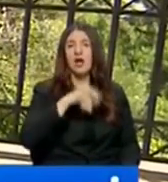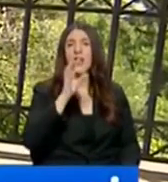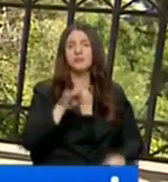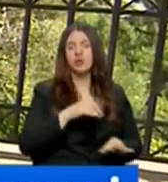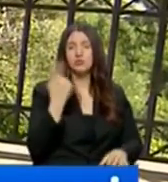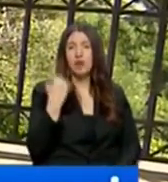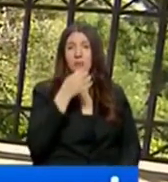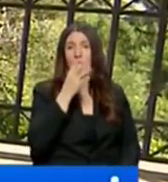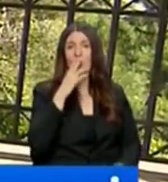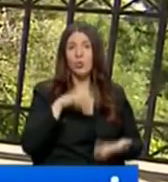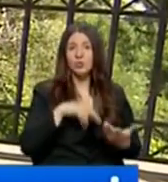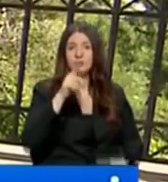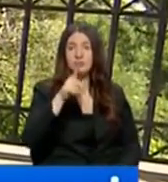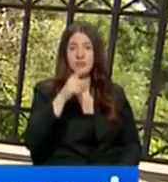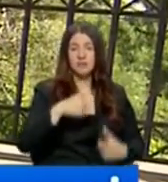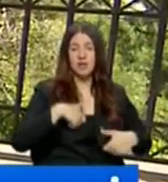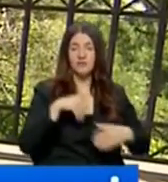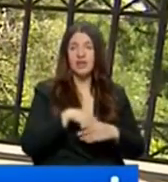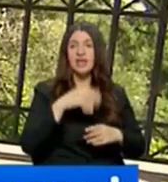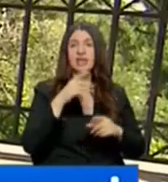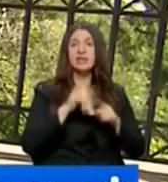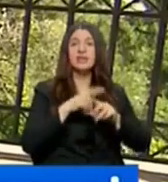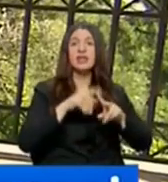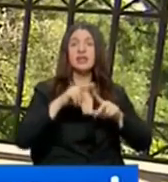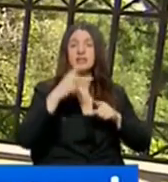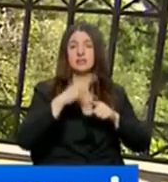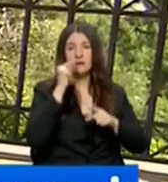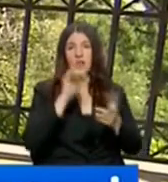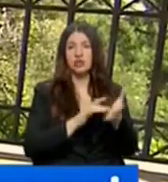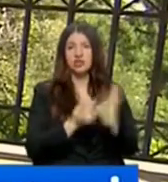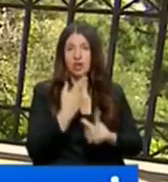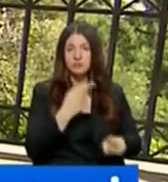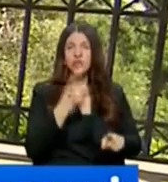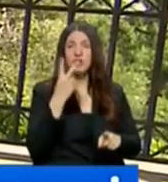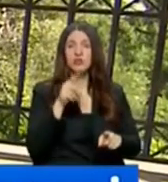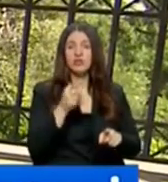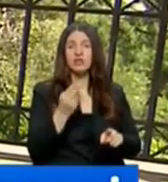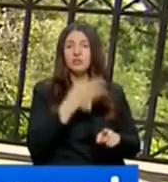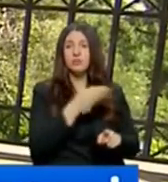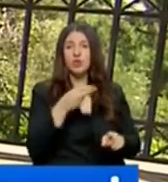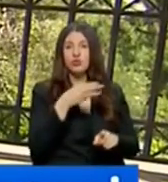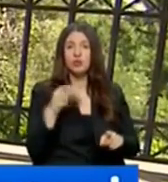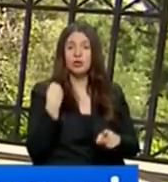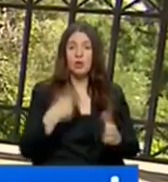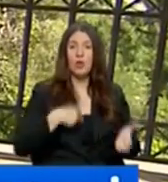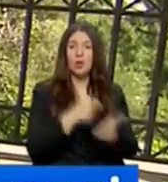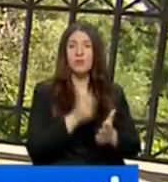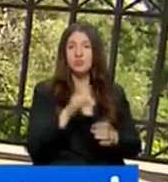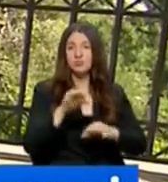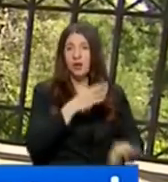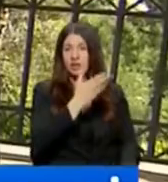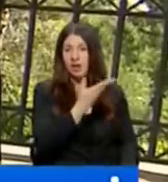müteahhitli. Dünkü evet. Haberleri okudum. Sizin milletvekiliniz Deniz Yavuz Yılmaz yine ortaya öyle. Çıkarmış. 2.7 milyon euro yeni bir ödeme daha yapılmış öyle.